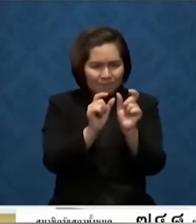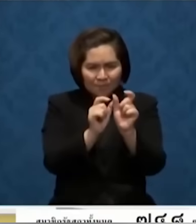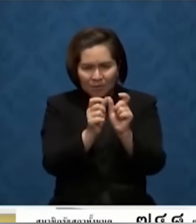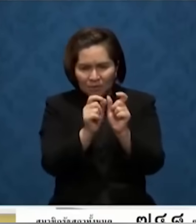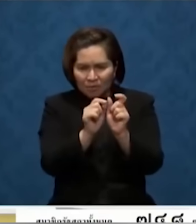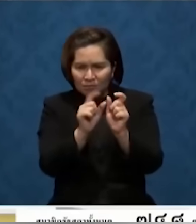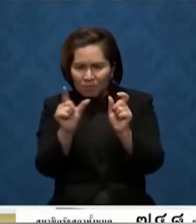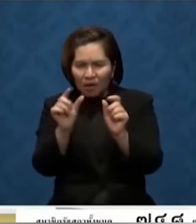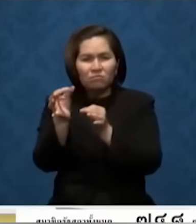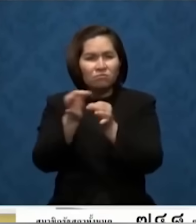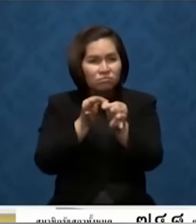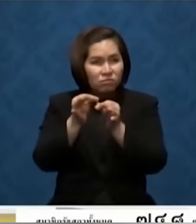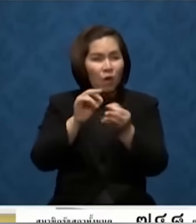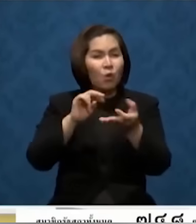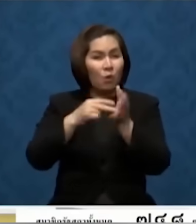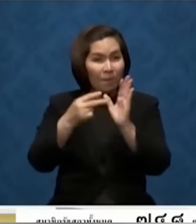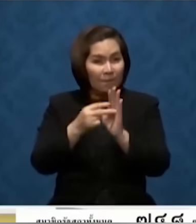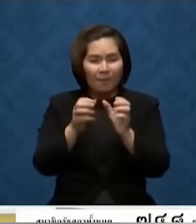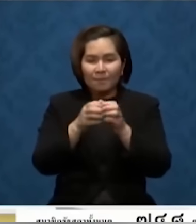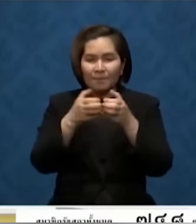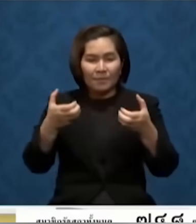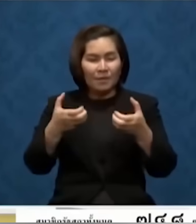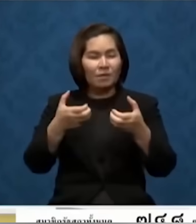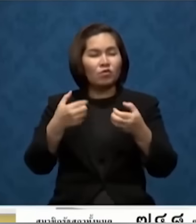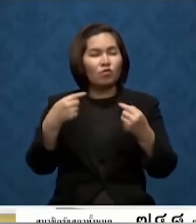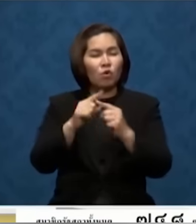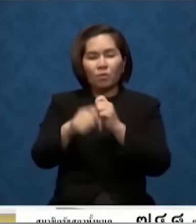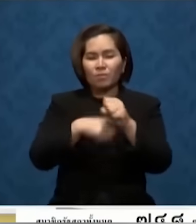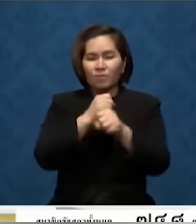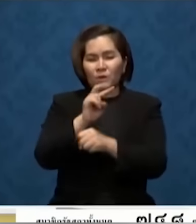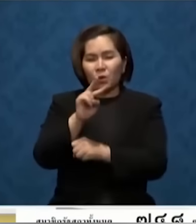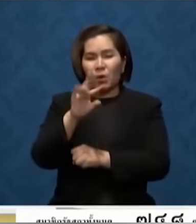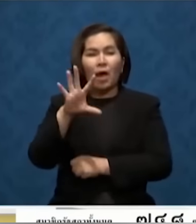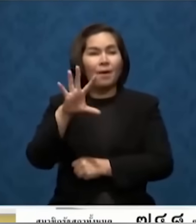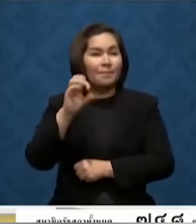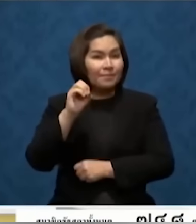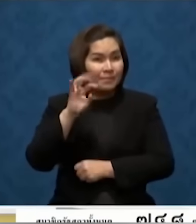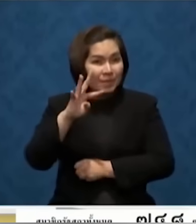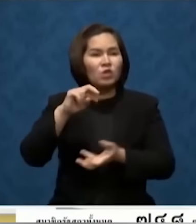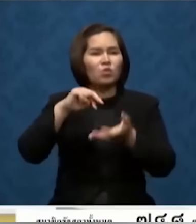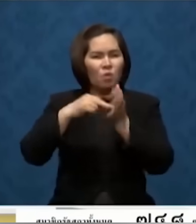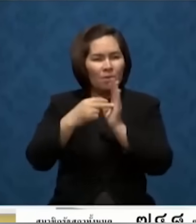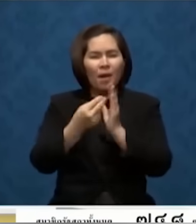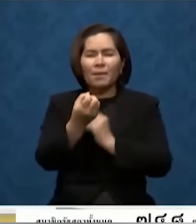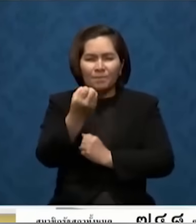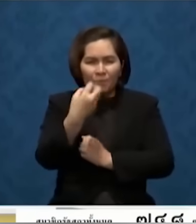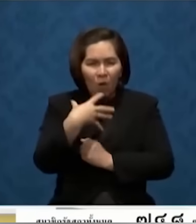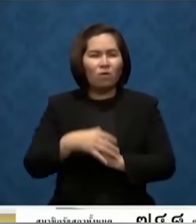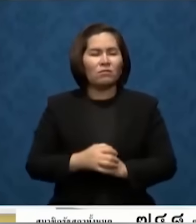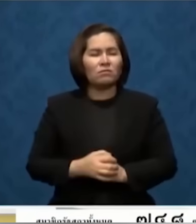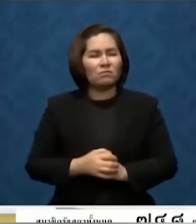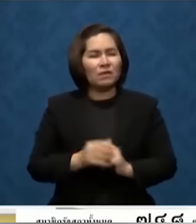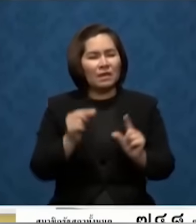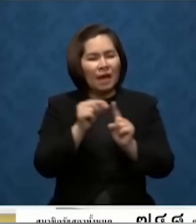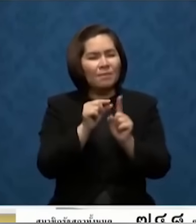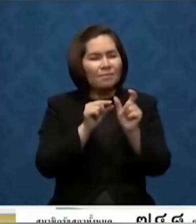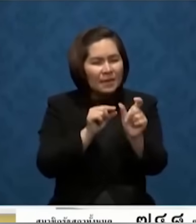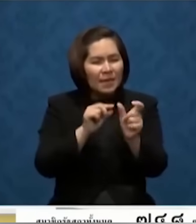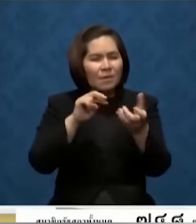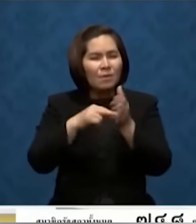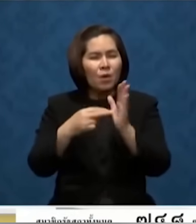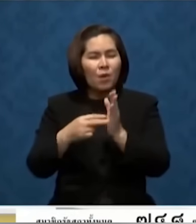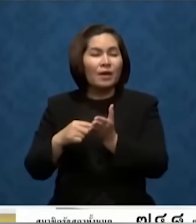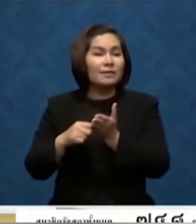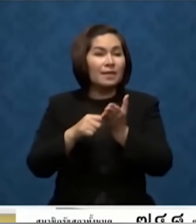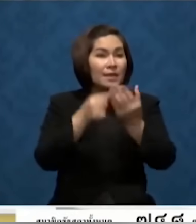ราชบัณฑิตทยสถานพุทธศักราช2554ได้นิยามไว้ครับว่ายัตติคือข้อเสนอเ